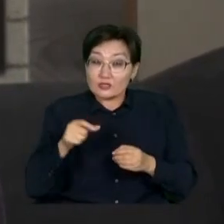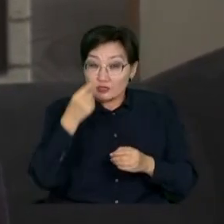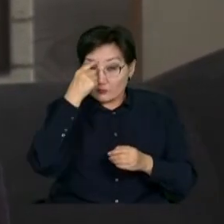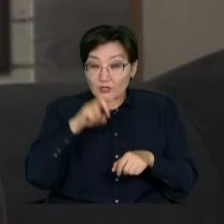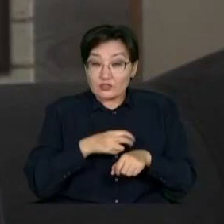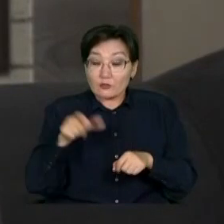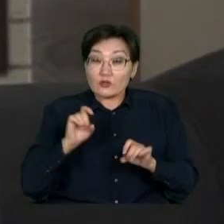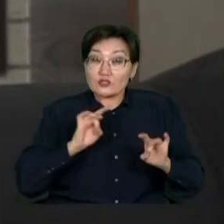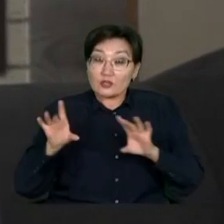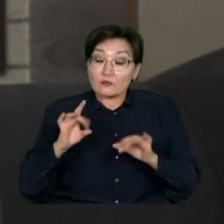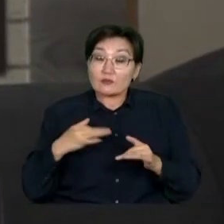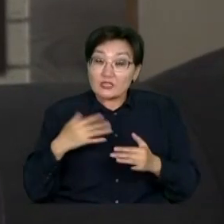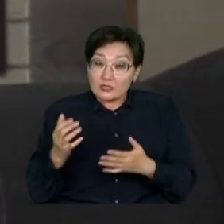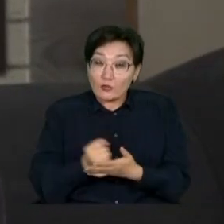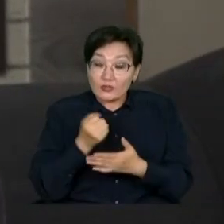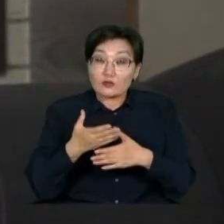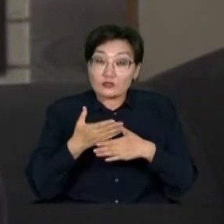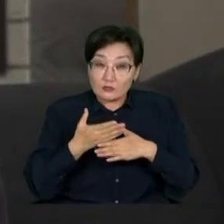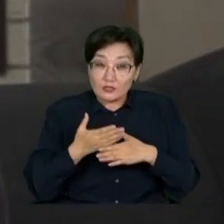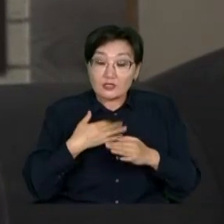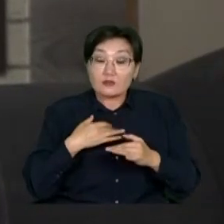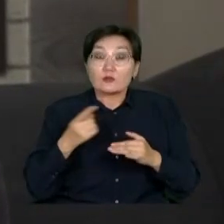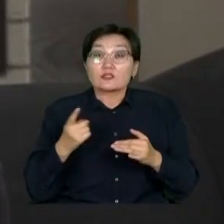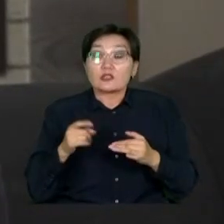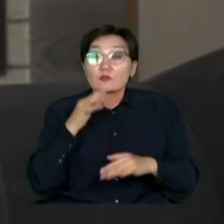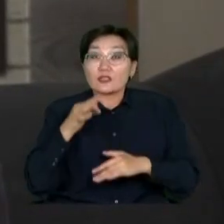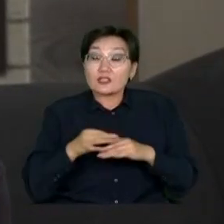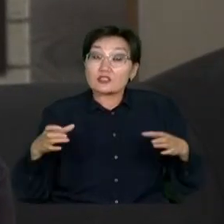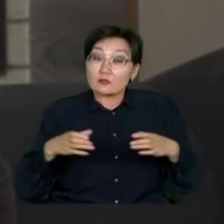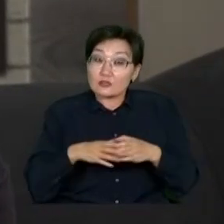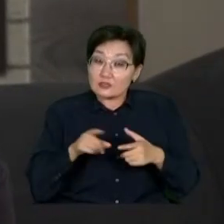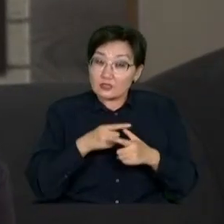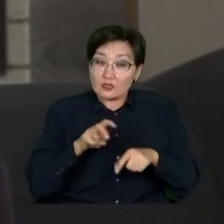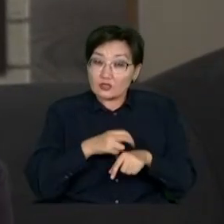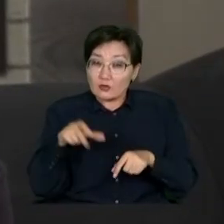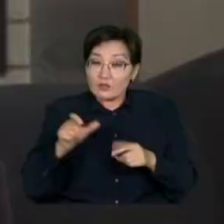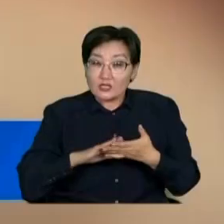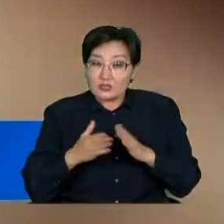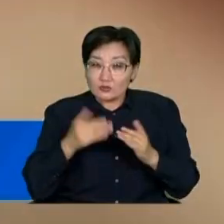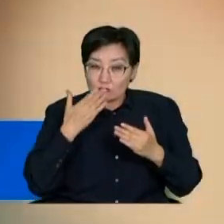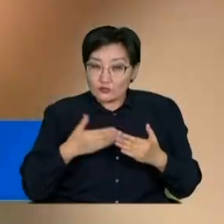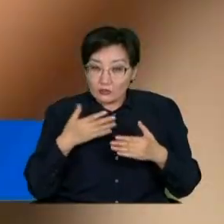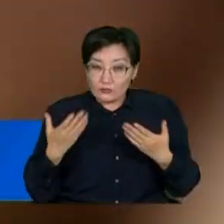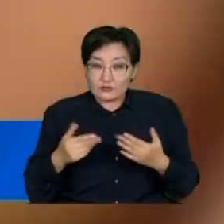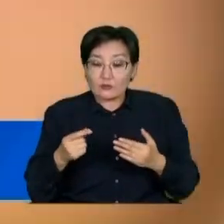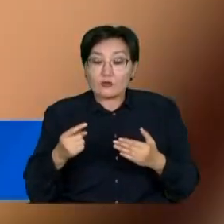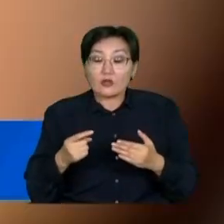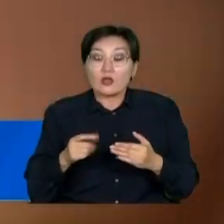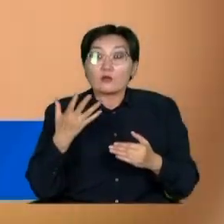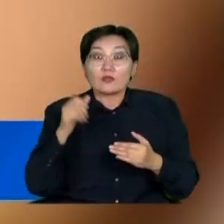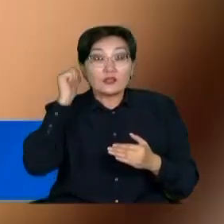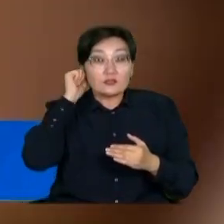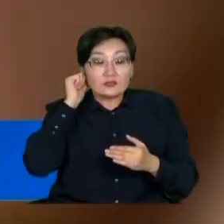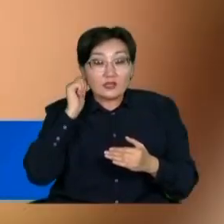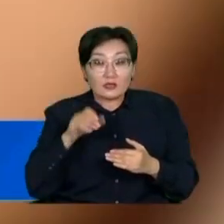дәрігерді жарнамалап тауып берген болатын. Отадан соң не әлгі жауапты компания, не дәрігерлер жағдай сұрамады. Сол күні 5 жасар науқастың